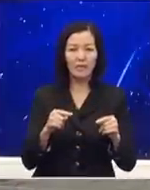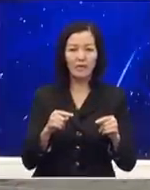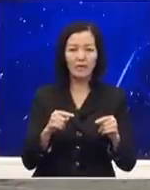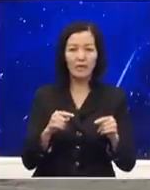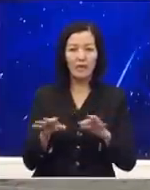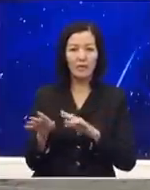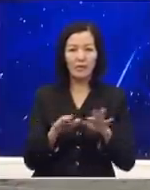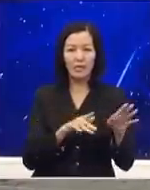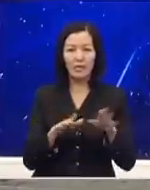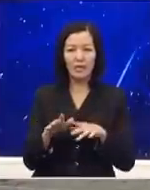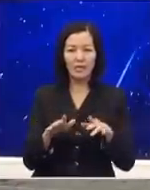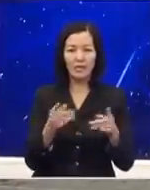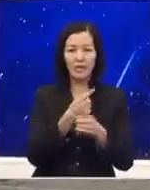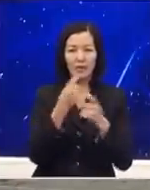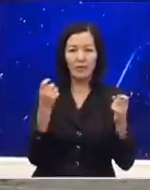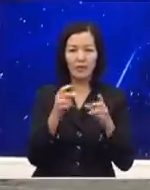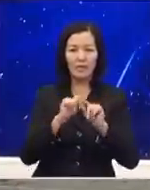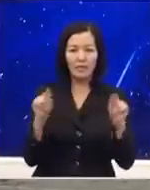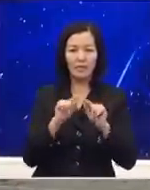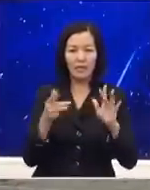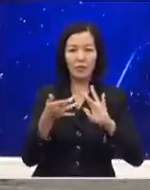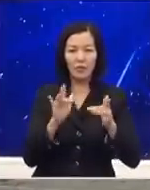яғни ақпараттық насихаттау, интернет